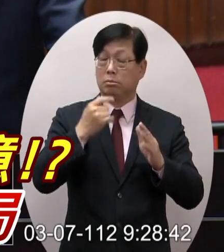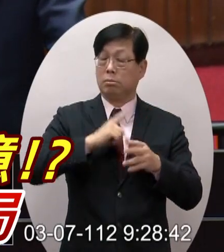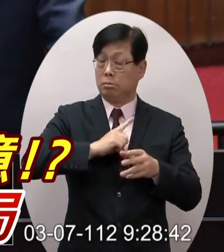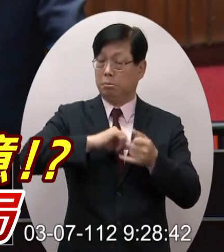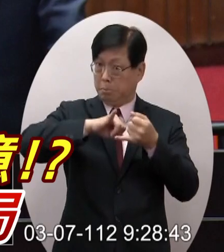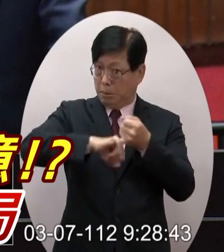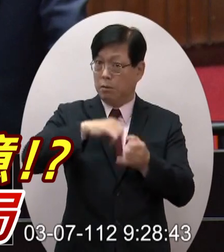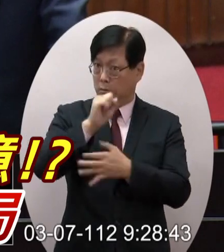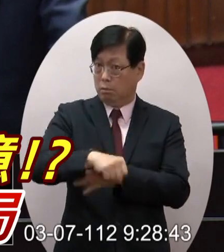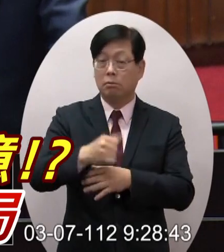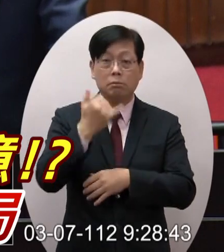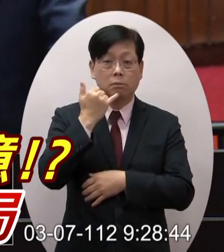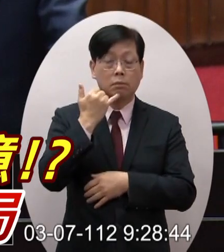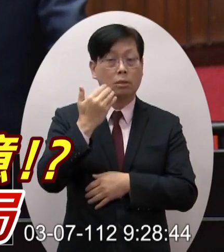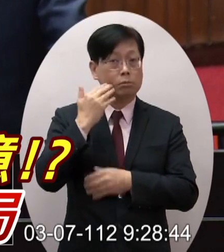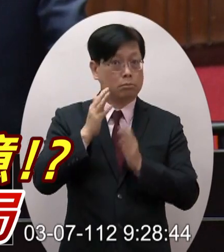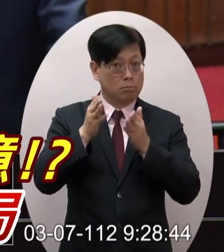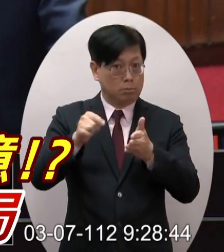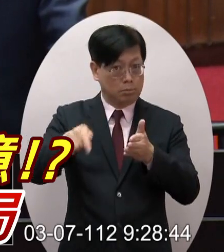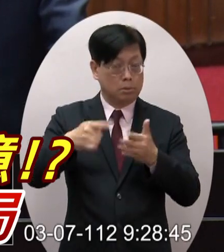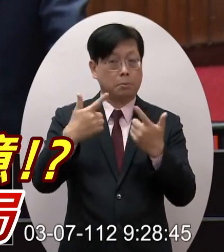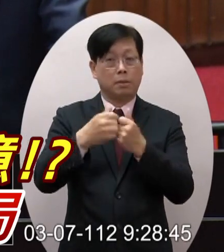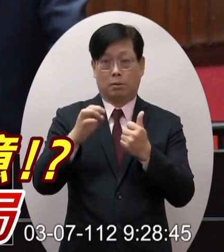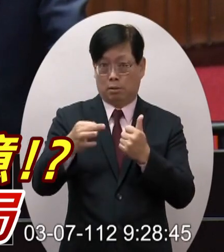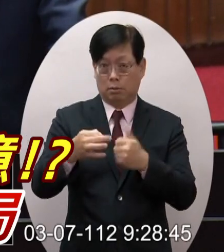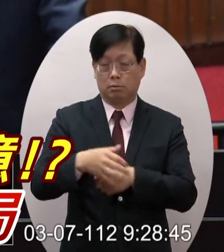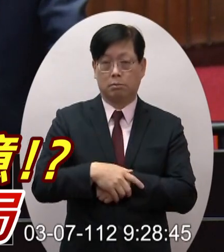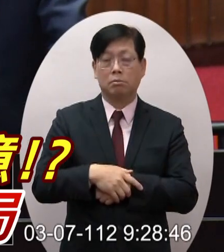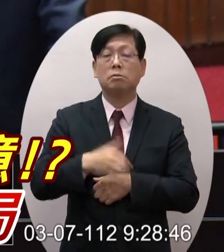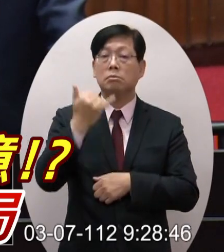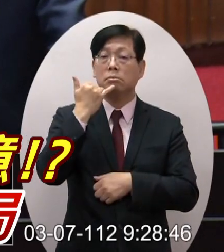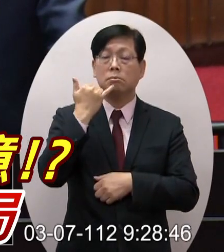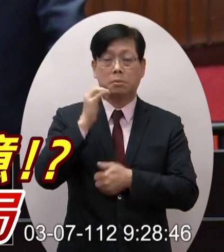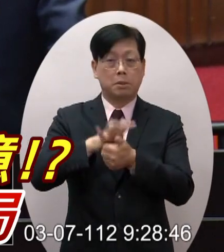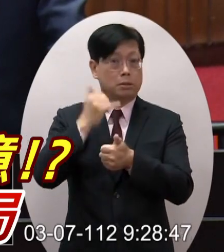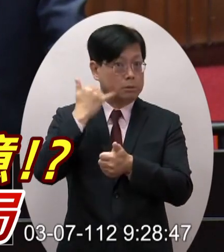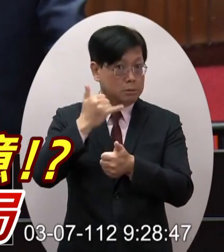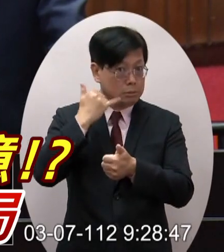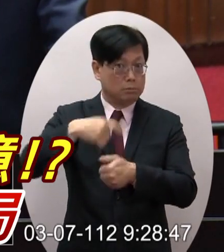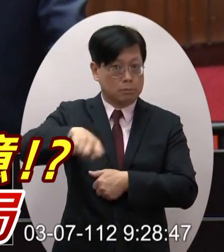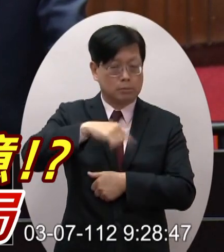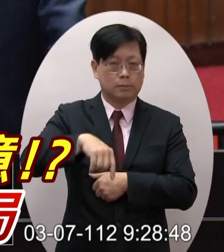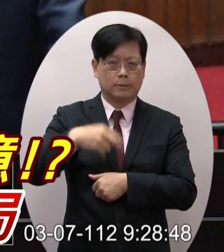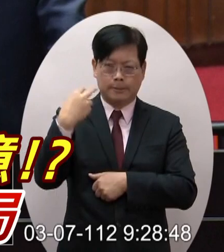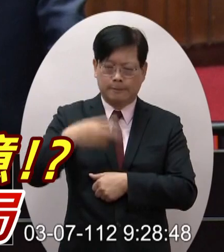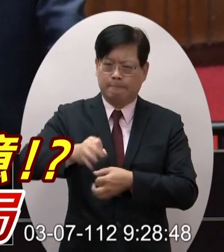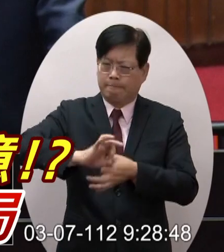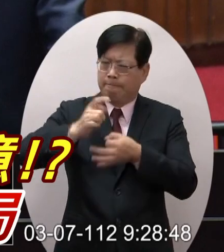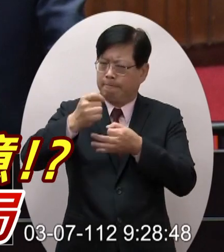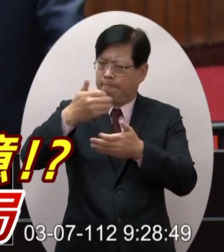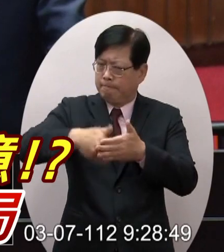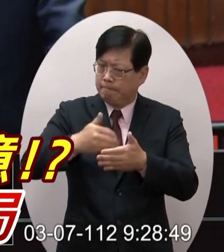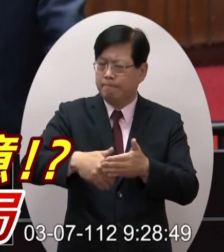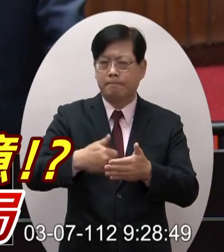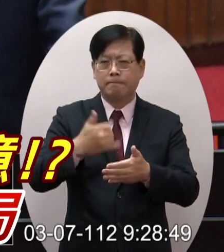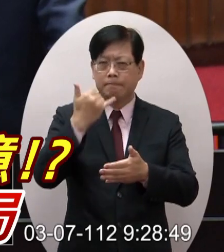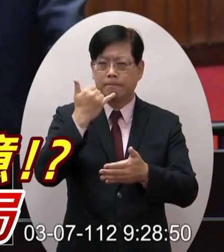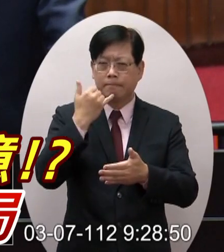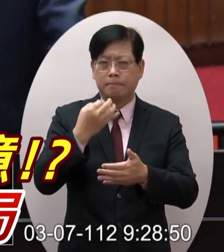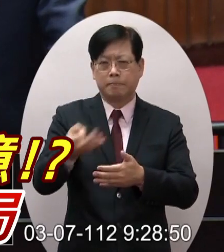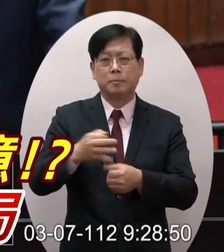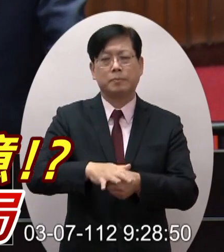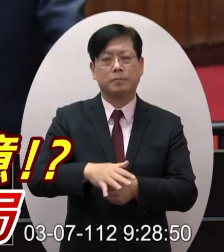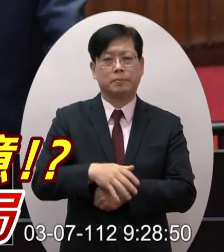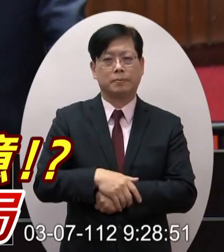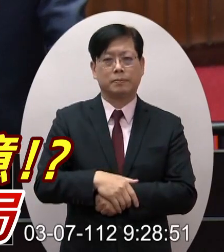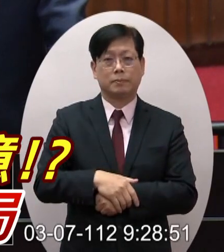你有没有办法现场承诺，针对相关的配额款的部分，能够给基隆的乡亲 再多一点的这个相关的一个 中